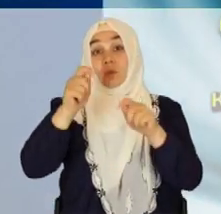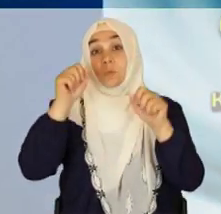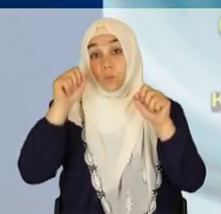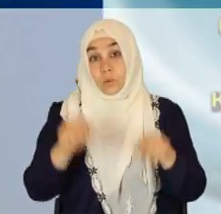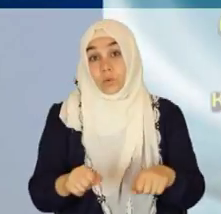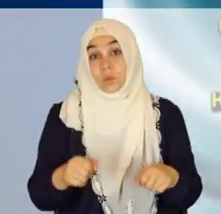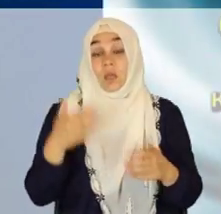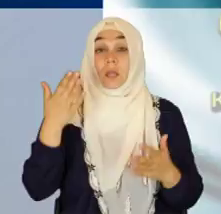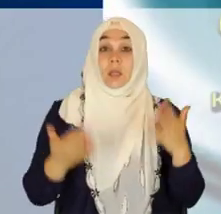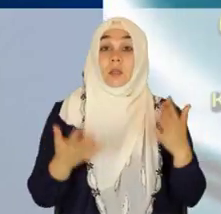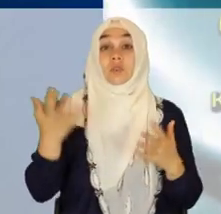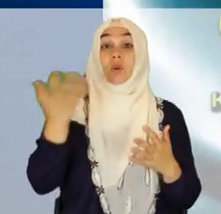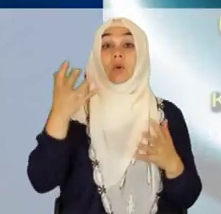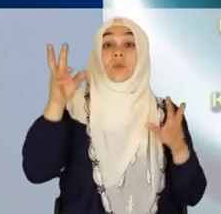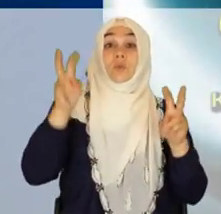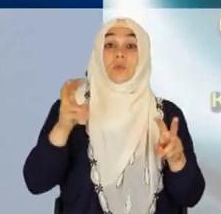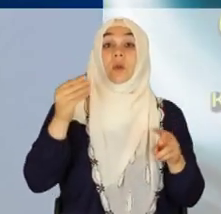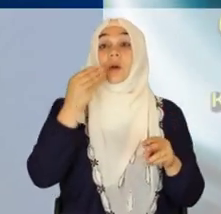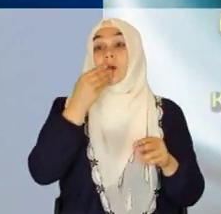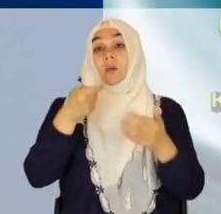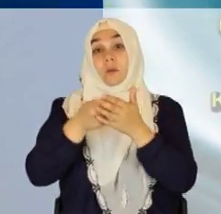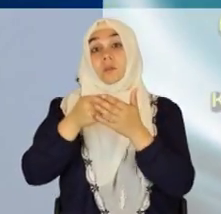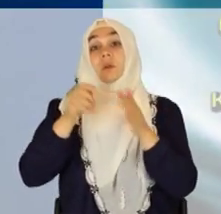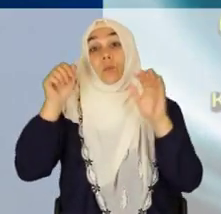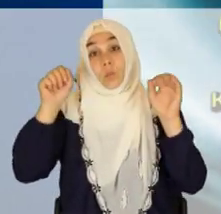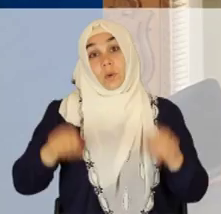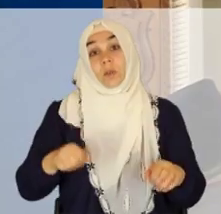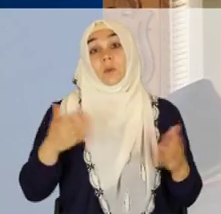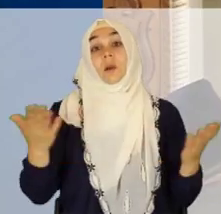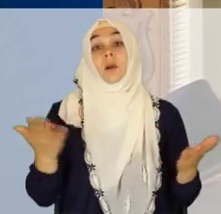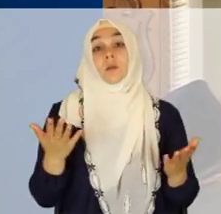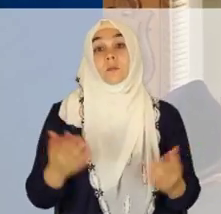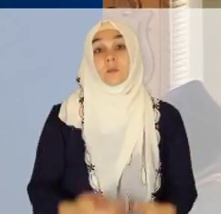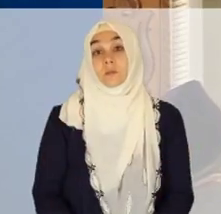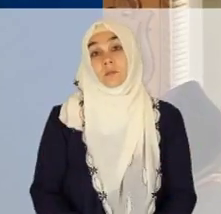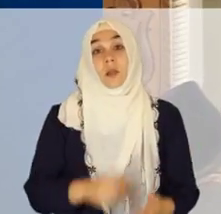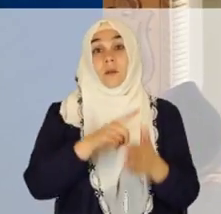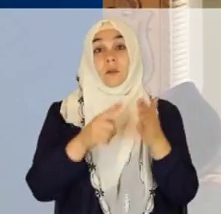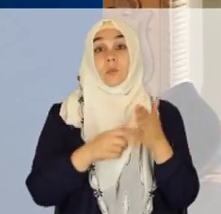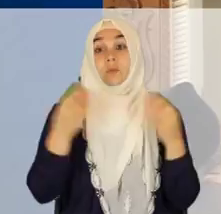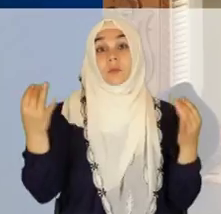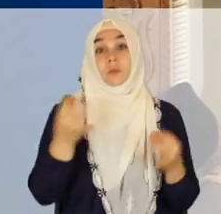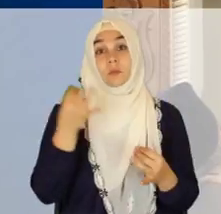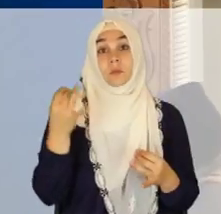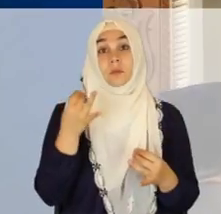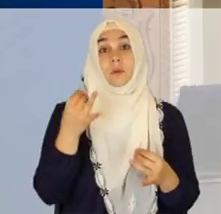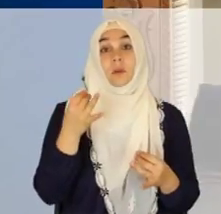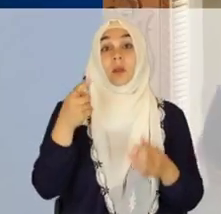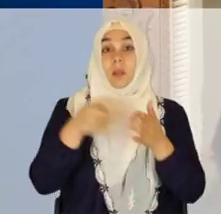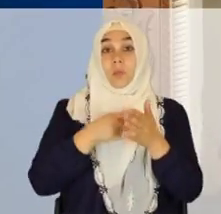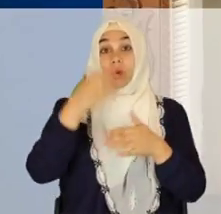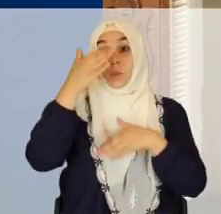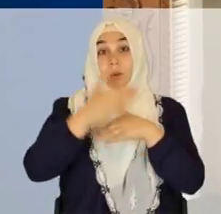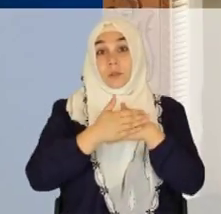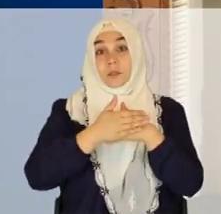qilinsa yoki choyxonada ziyofat qilib bersa ham bo'ladimi? Savol qizatga aytayaptiki, imtihonlar